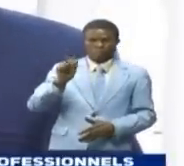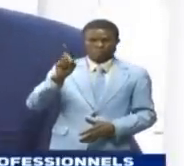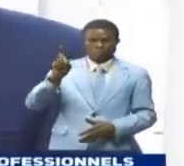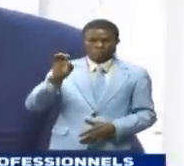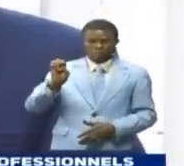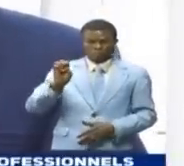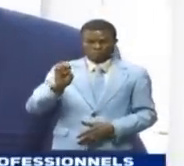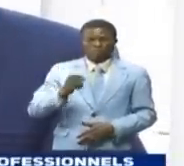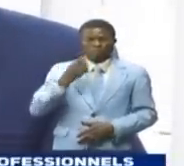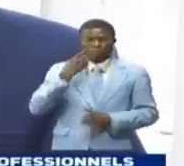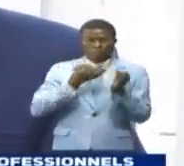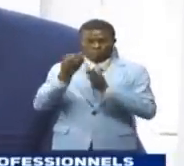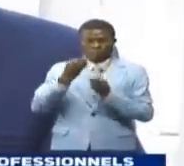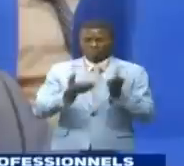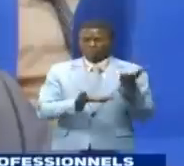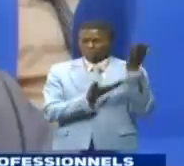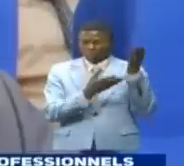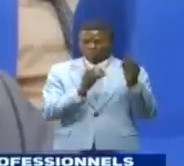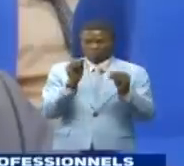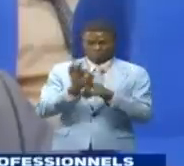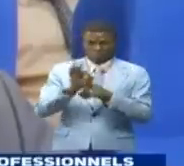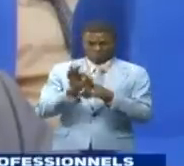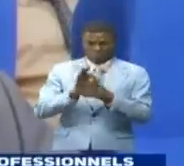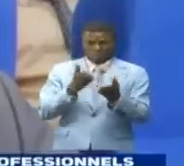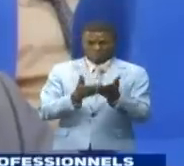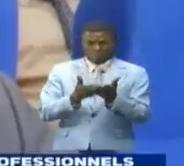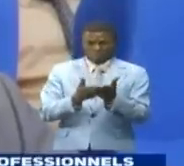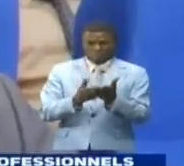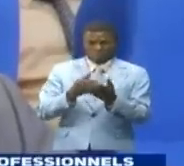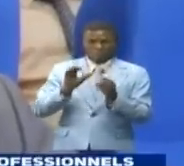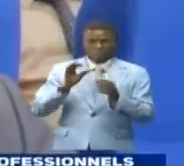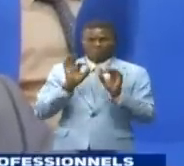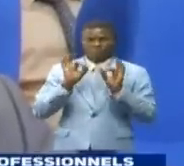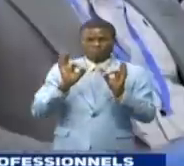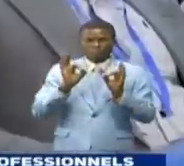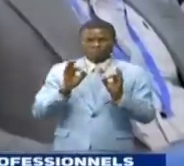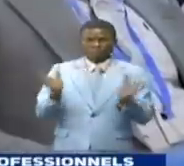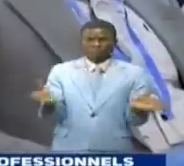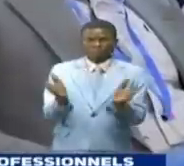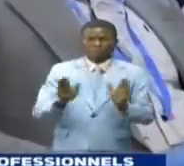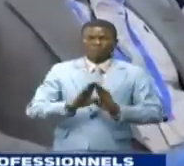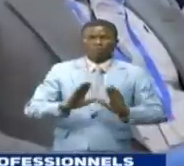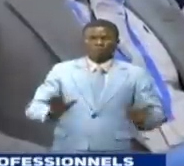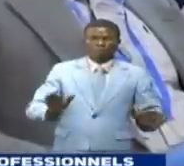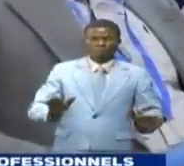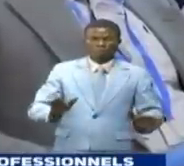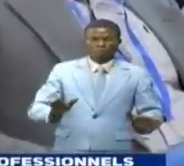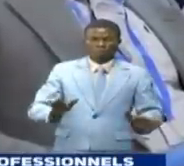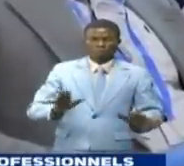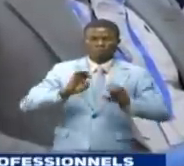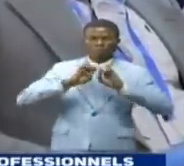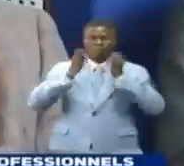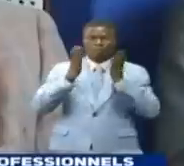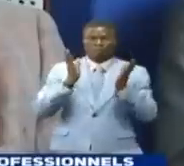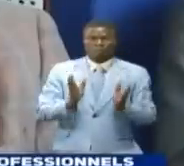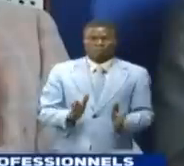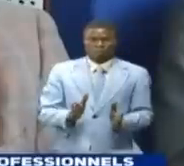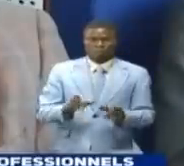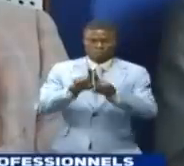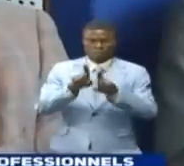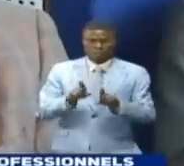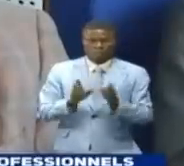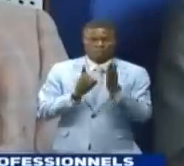relever l'importance de ces assises qui visent l'innovation, le renforcement des capacités entrepreneuriales et